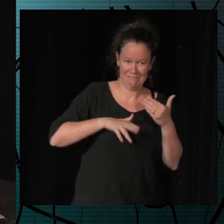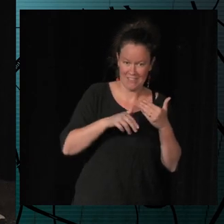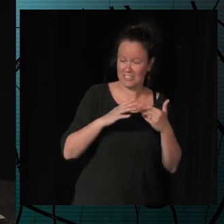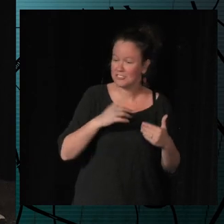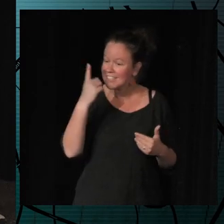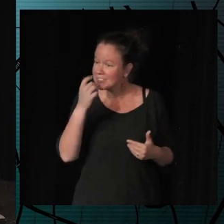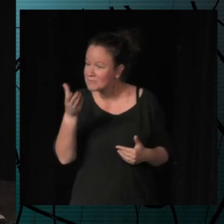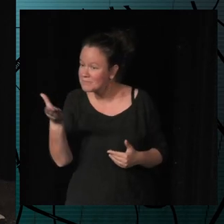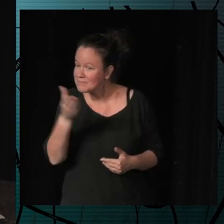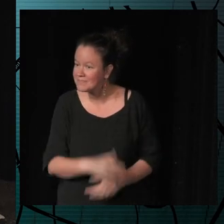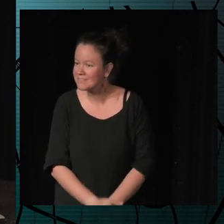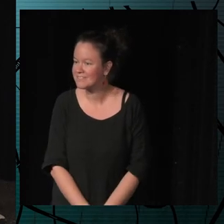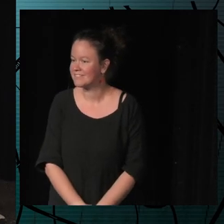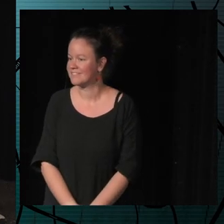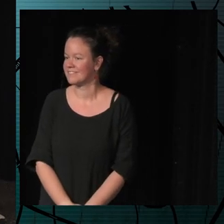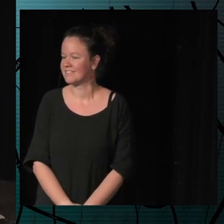dans le public